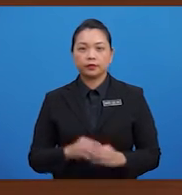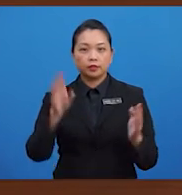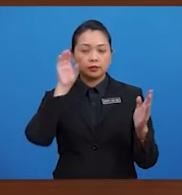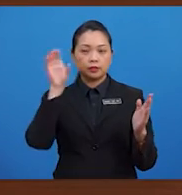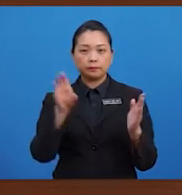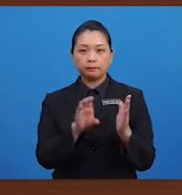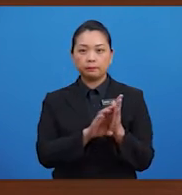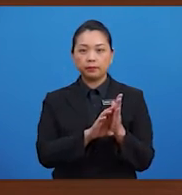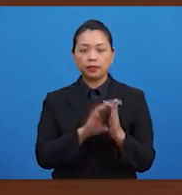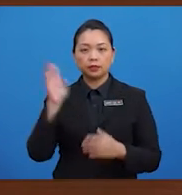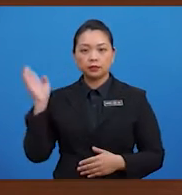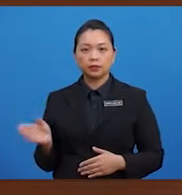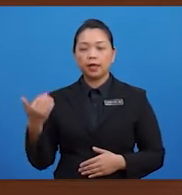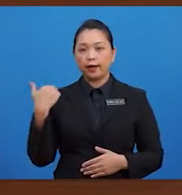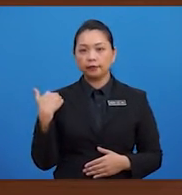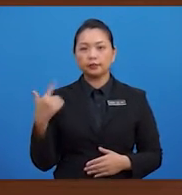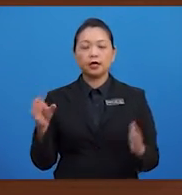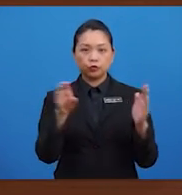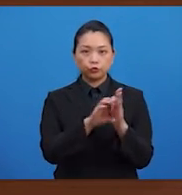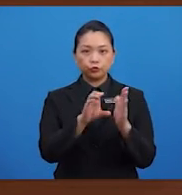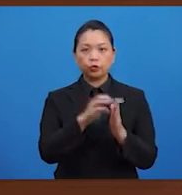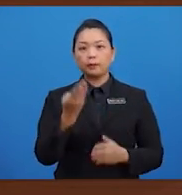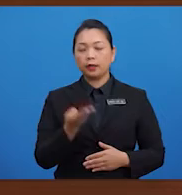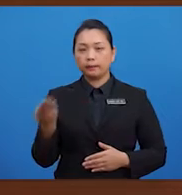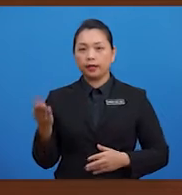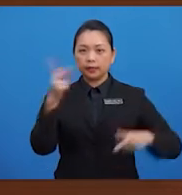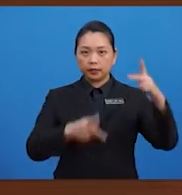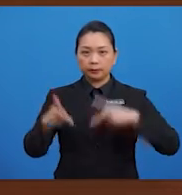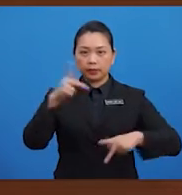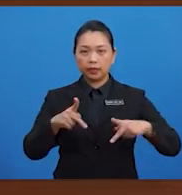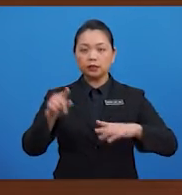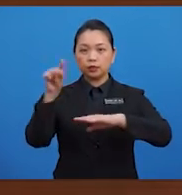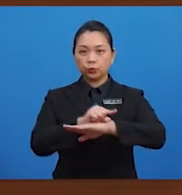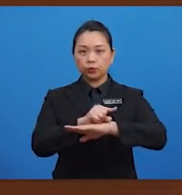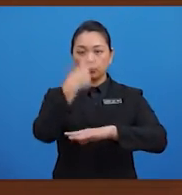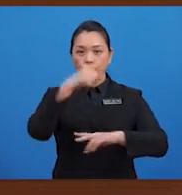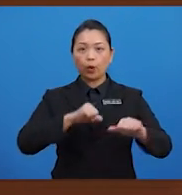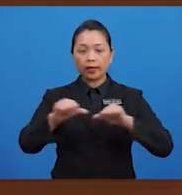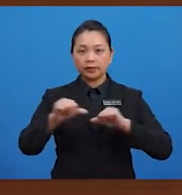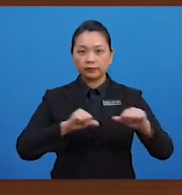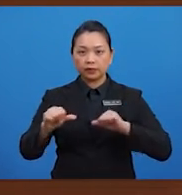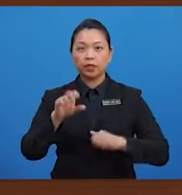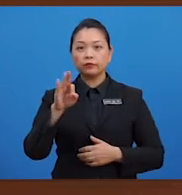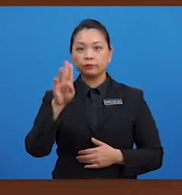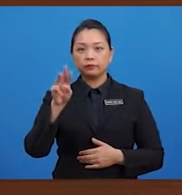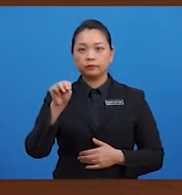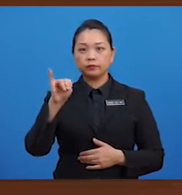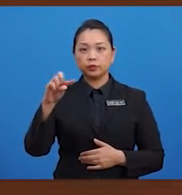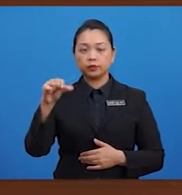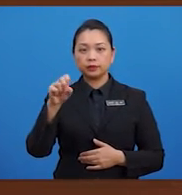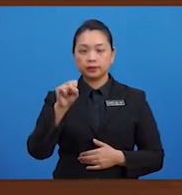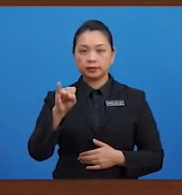Gambar berikut merupakan contoh bahan kimia yang digunakan untuk aktiviti fumigasi